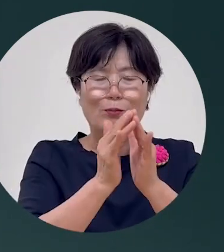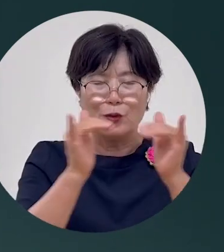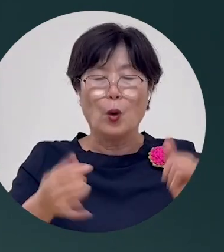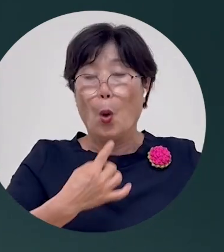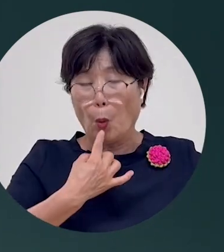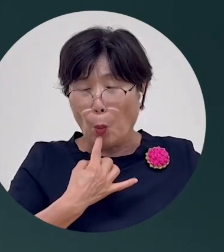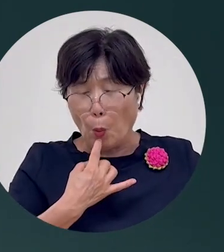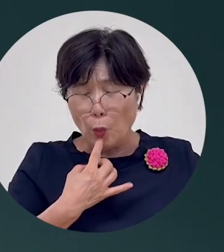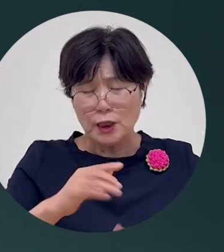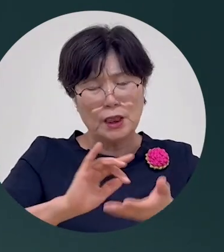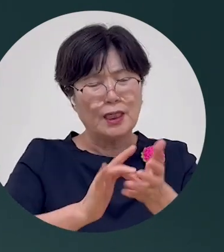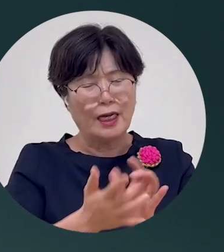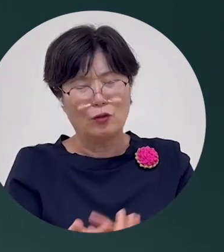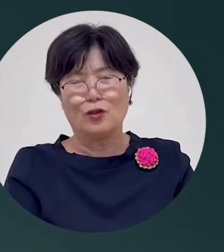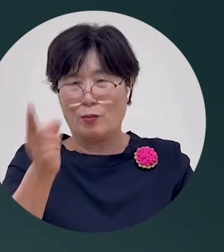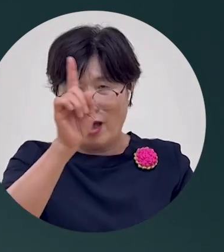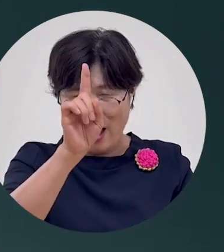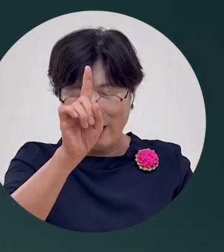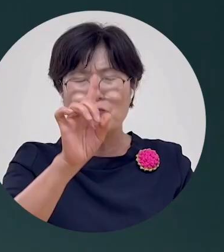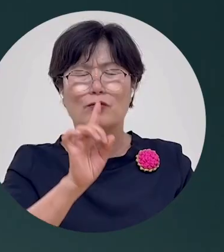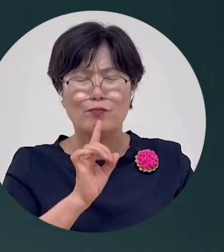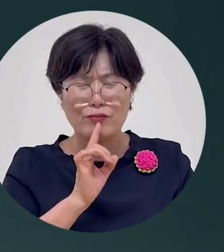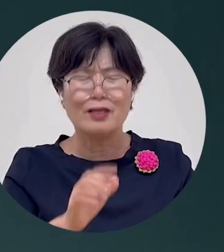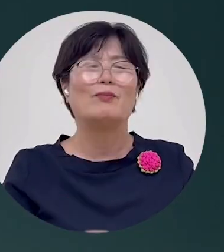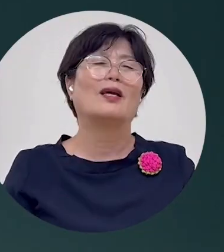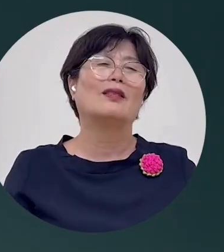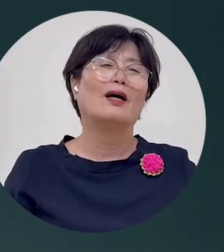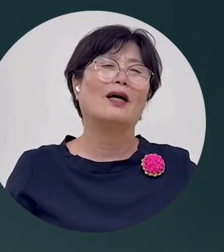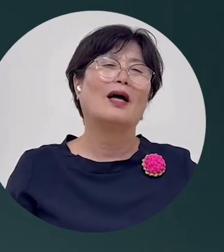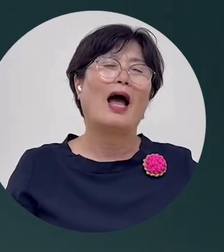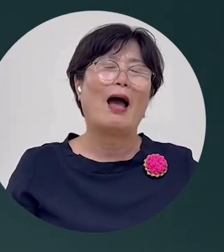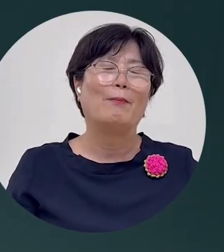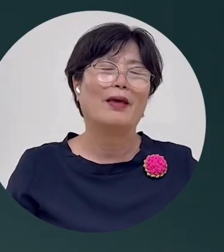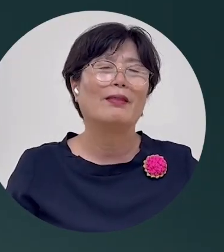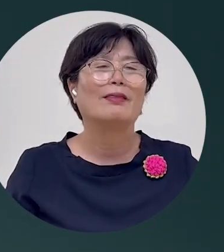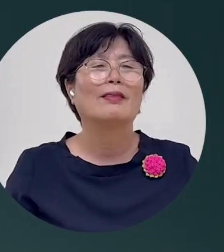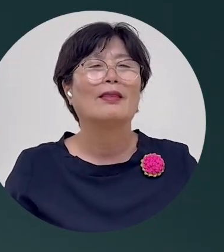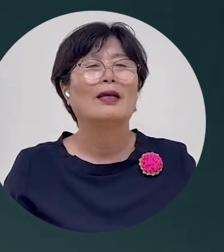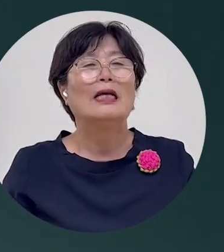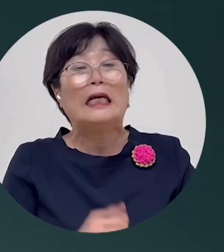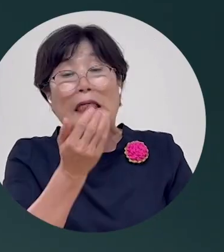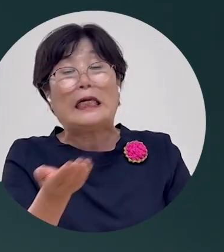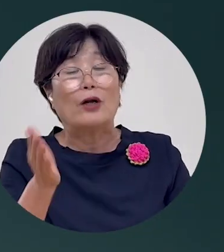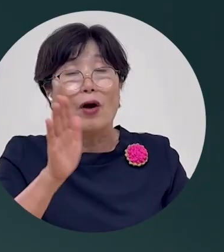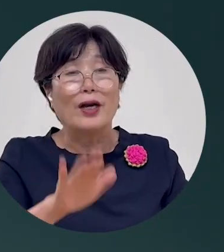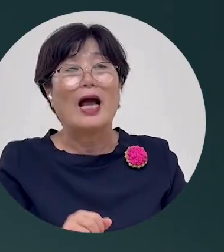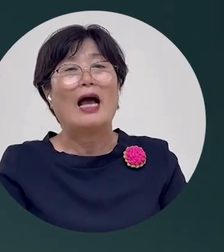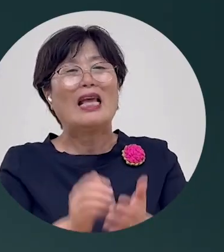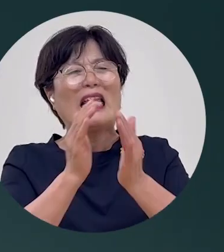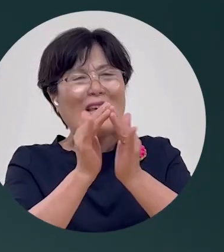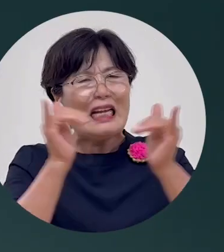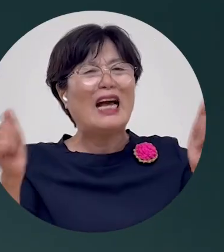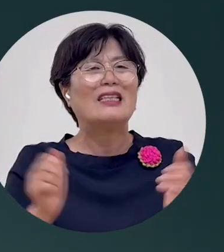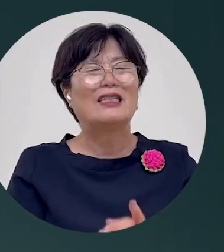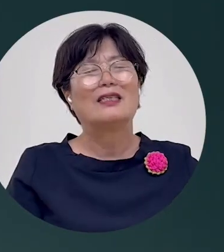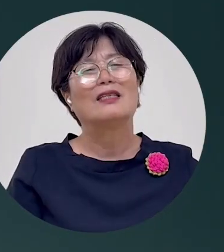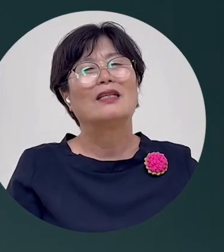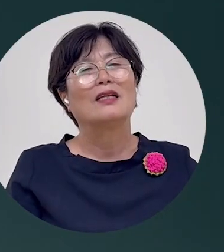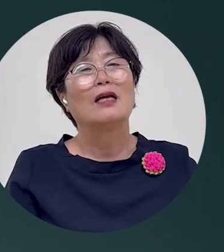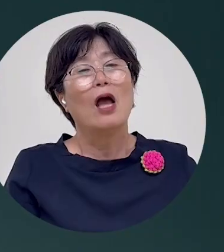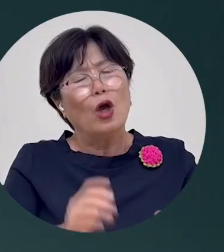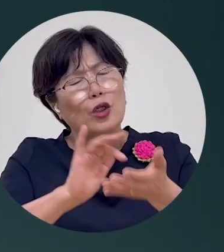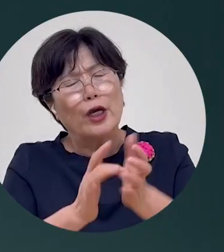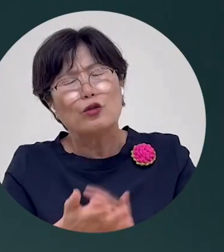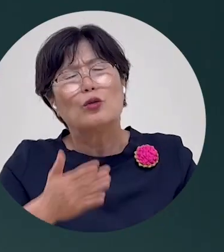오직 예수님 한 분뿐이십니다. 그러나 인간들은요, 이런 예수님을